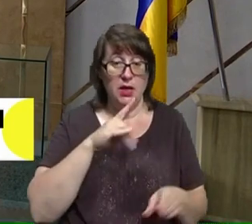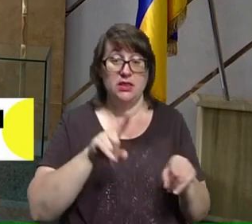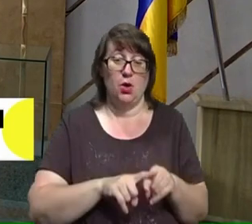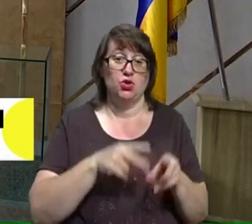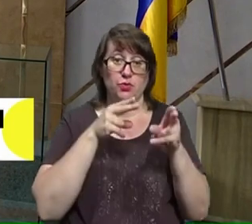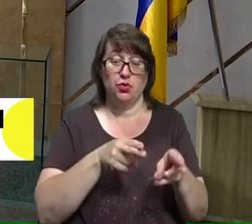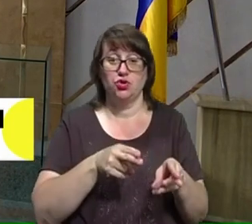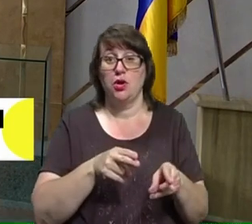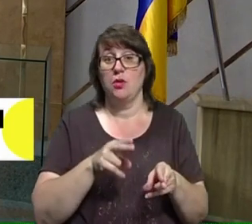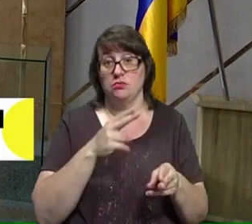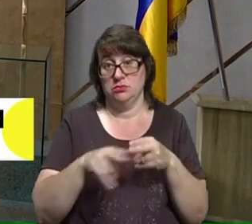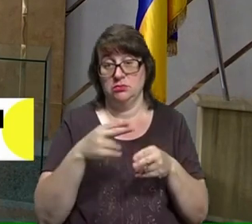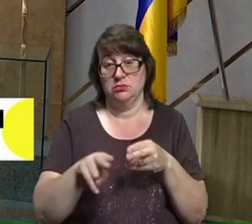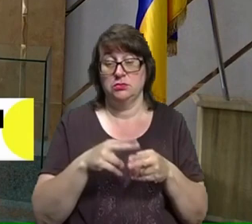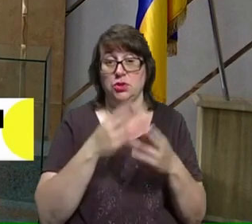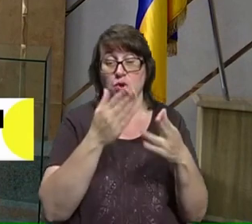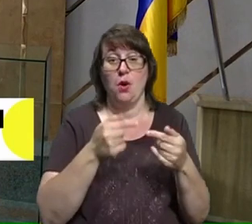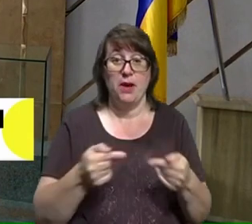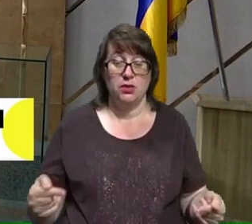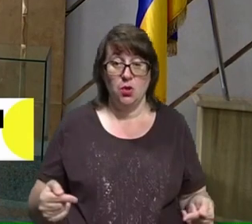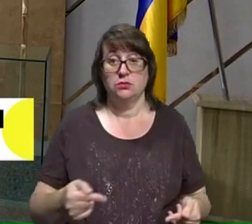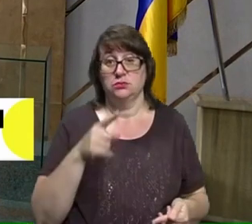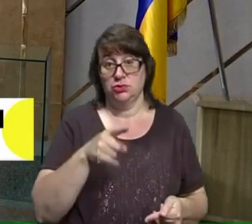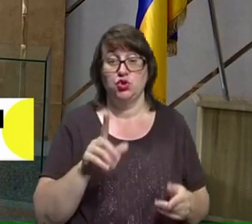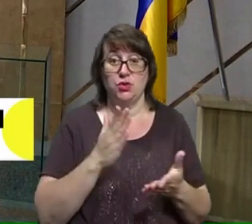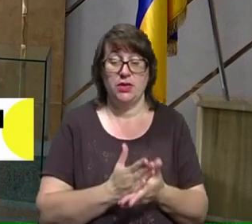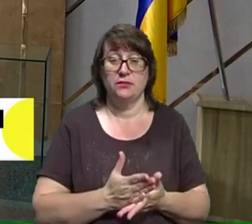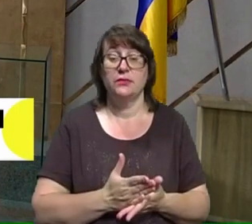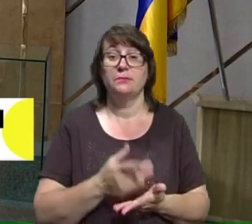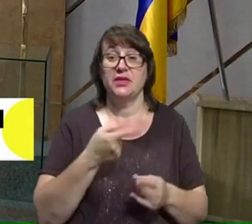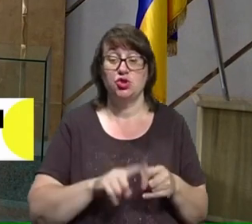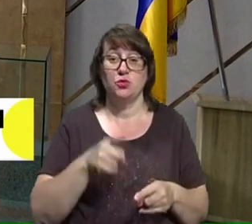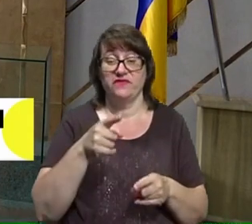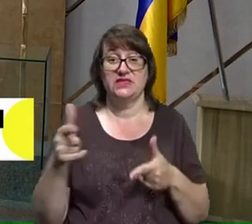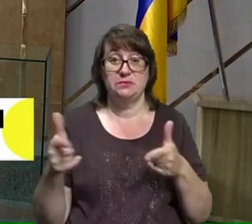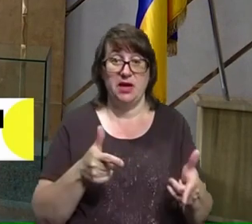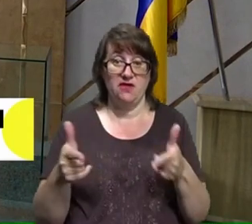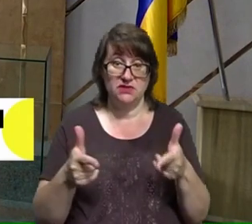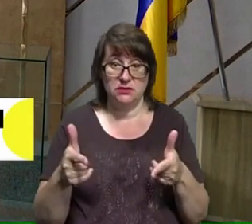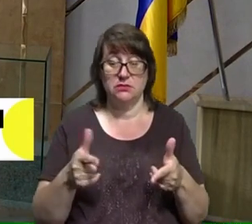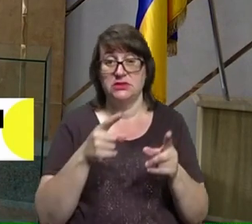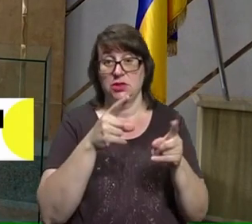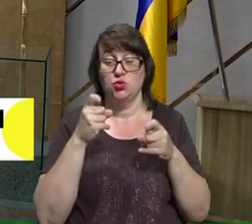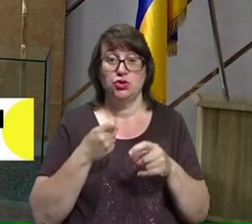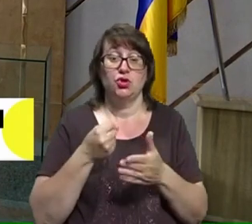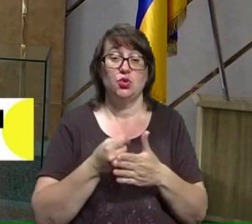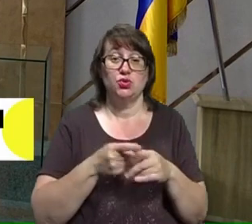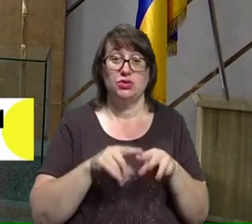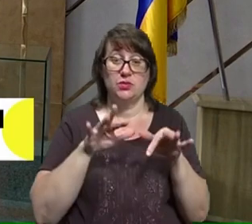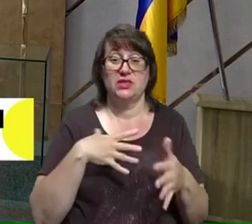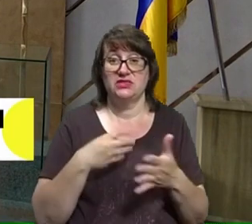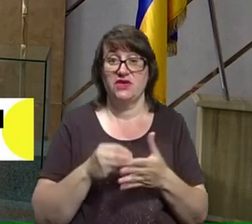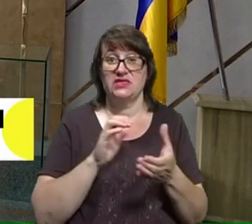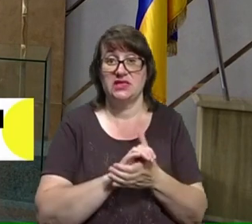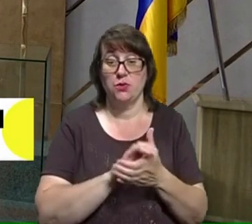пошкодити, знищити його майно, належне йому майно. При цьому він збирався залучити до цієї справи своїх знайомих, які перебувають